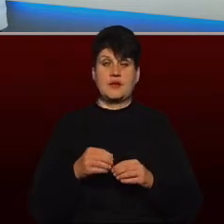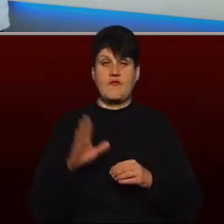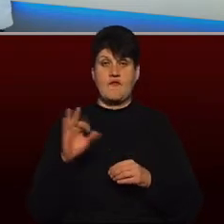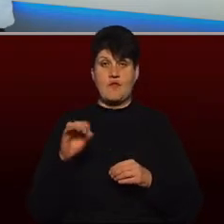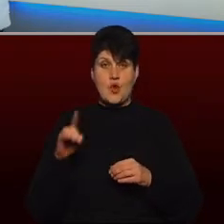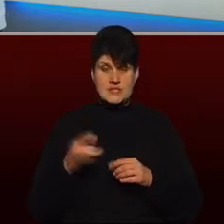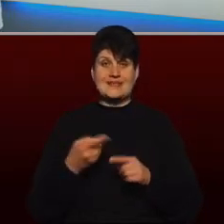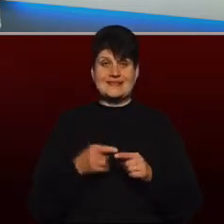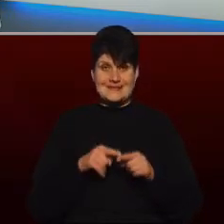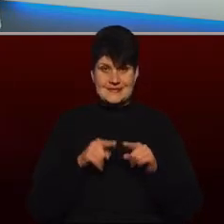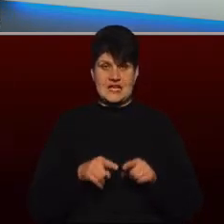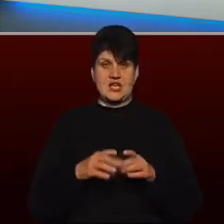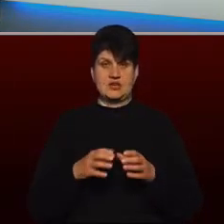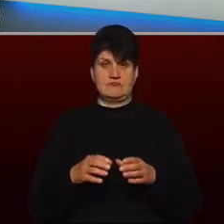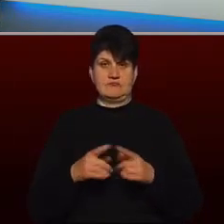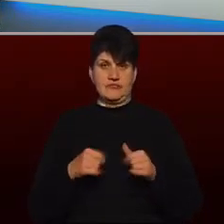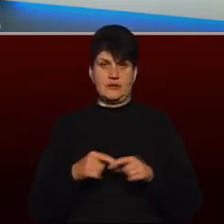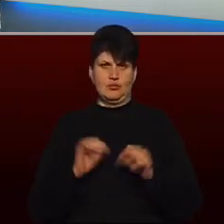до вакцинації. Яка ваша думка?